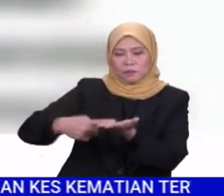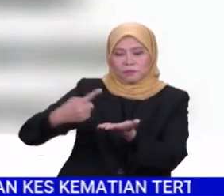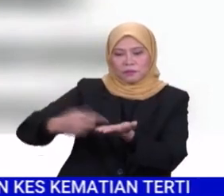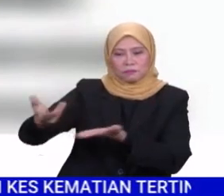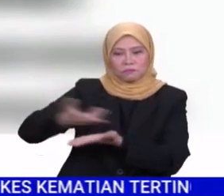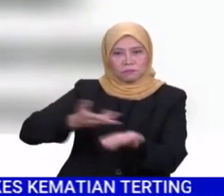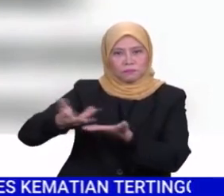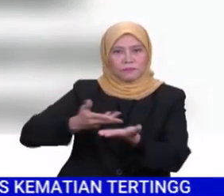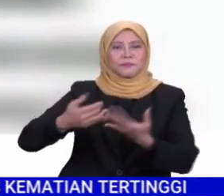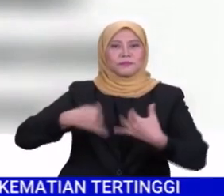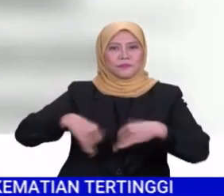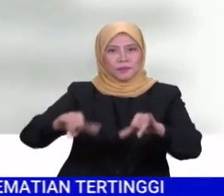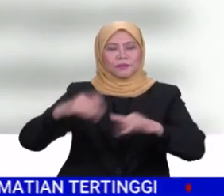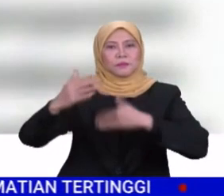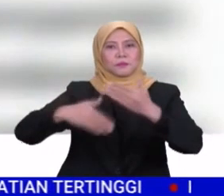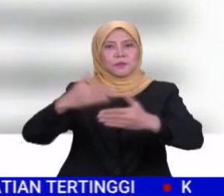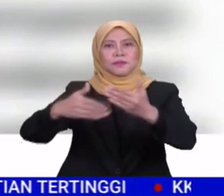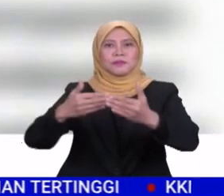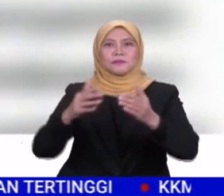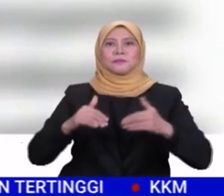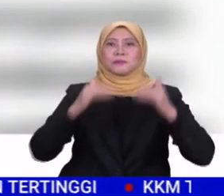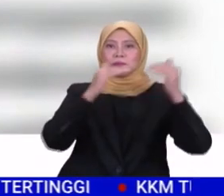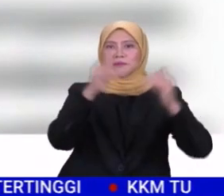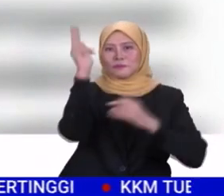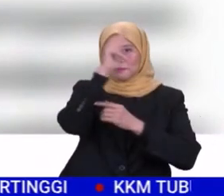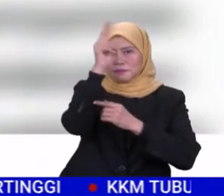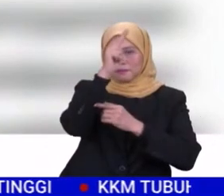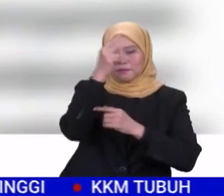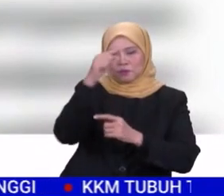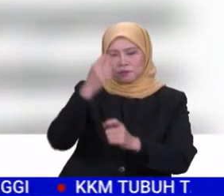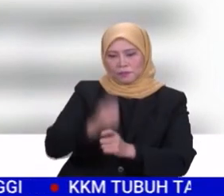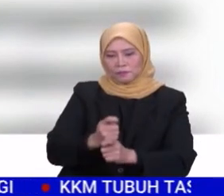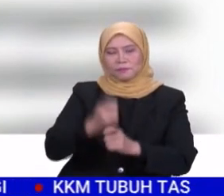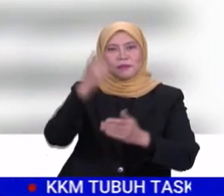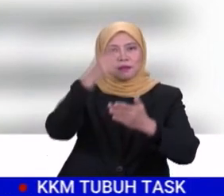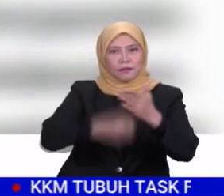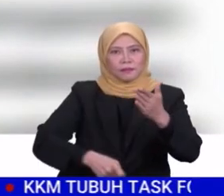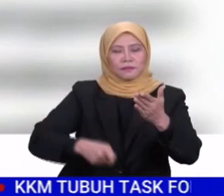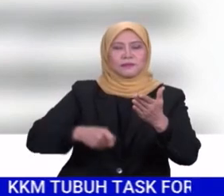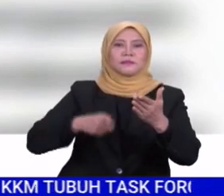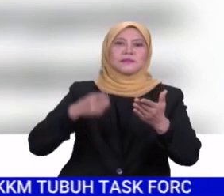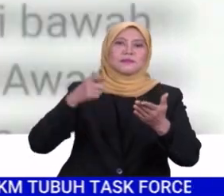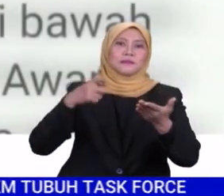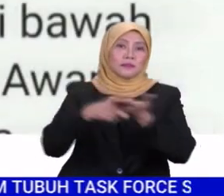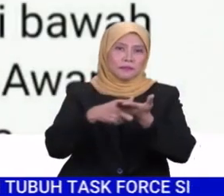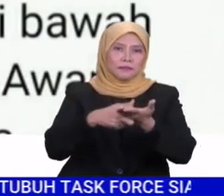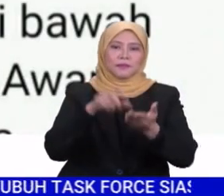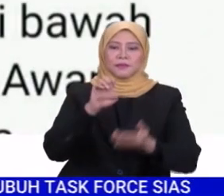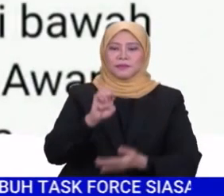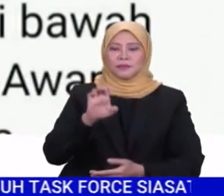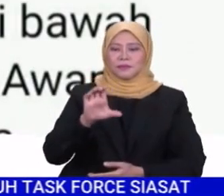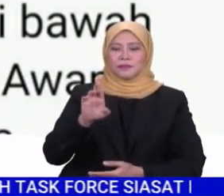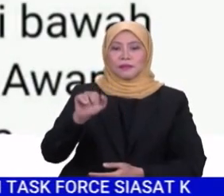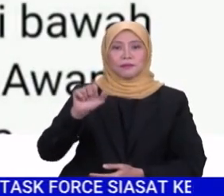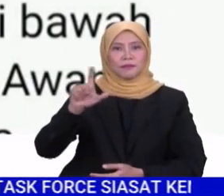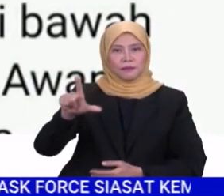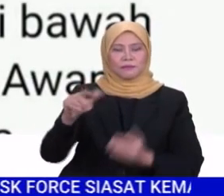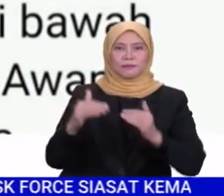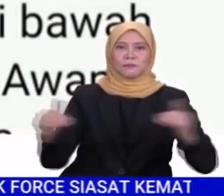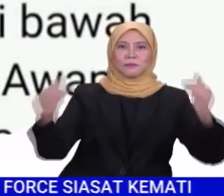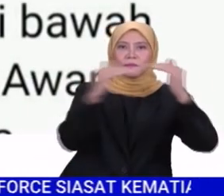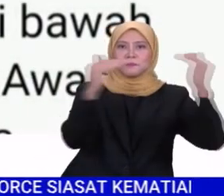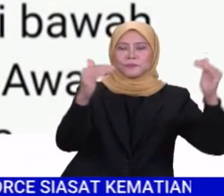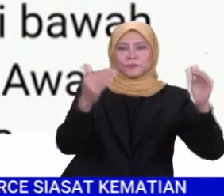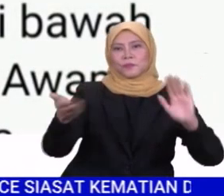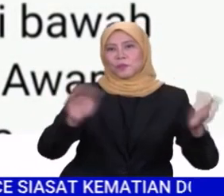berhubung perkara itu masih berjalan di peringkat kerajaan bagi menetapkan kadar tambang penumpang ECRL untuk setara